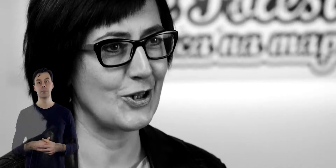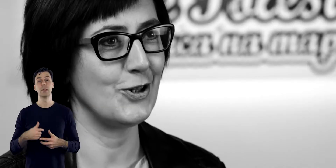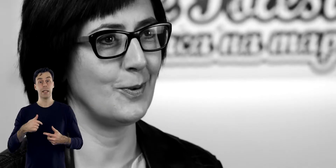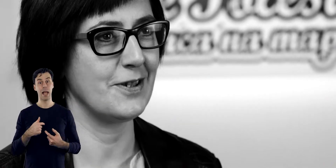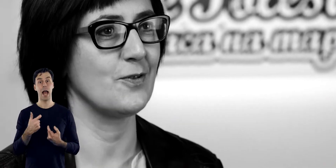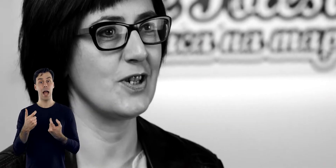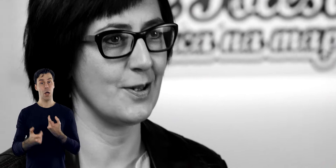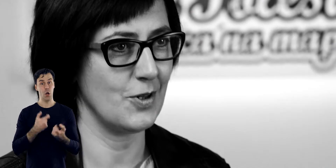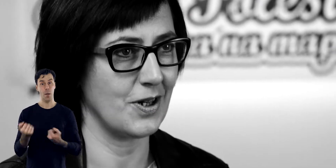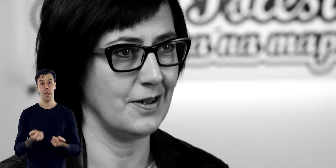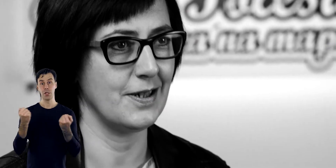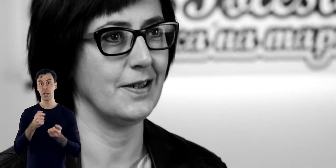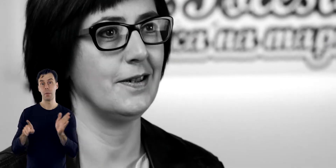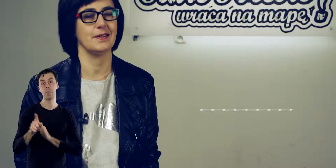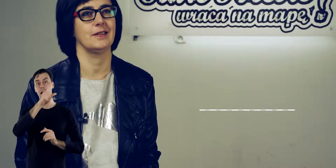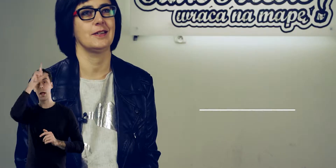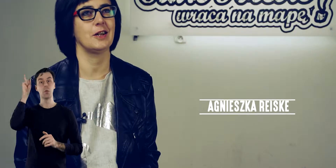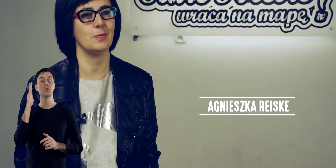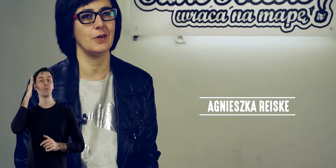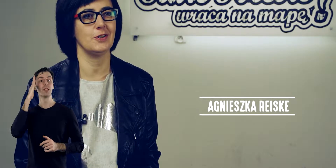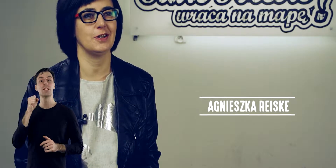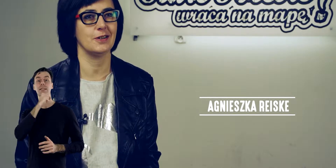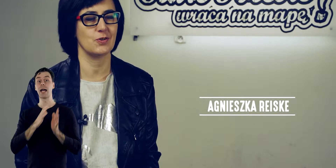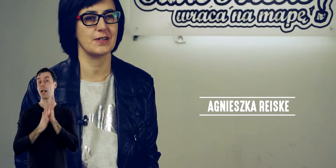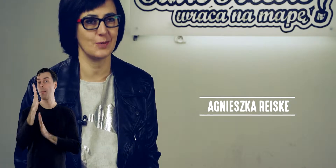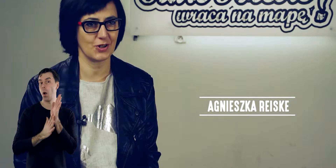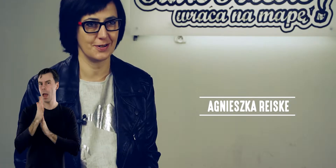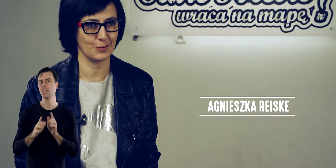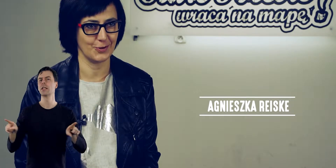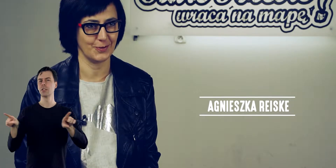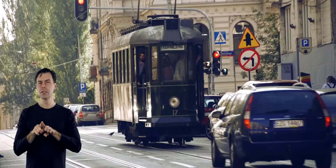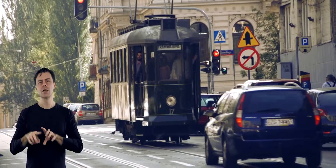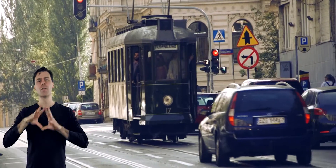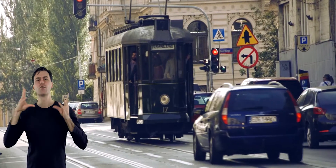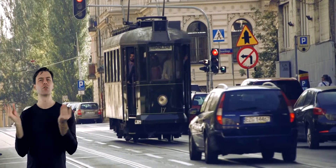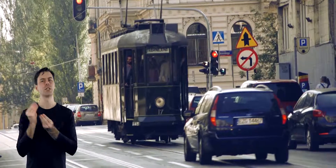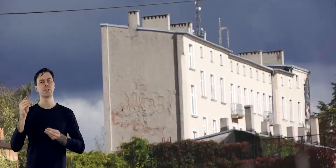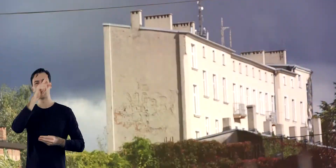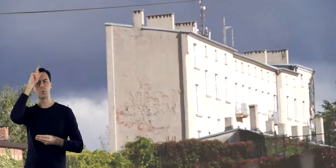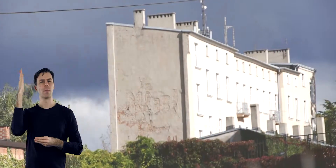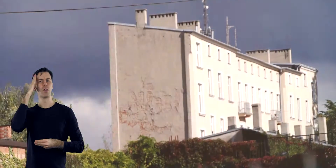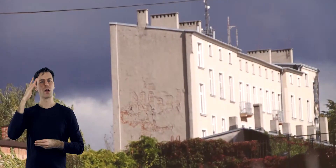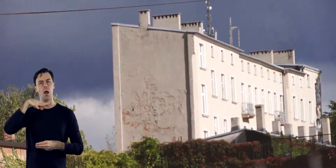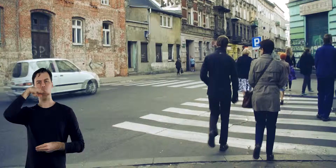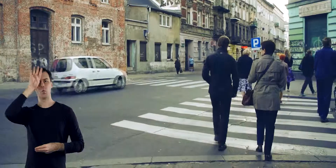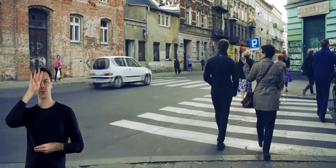Odbiorcami naszych działań są wszyscy mieszkańcy Starego Polesia, ale też wszyscy mieszkańcy Łodzi.